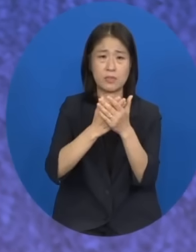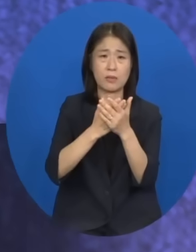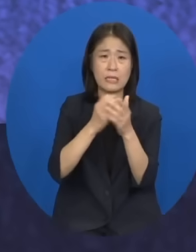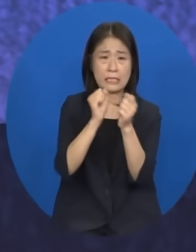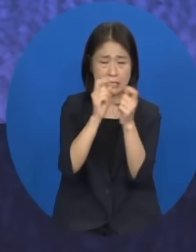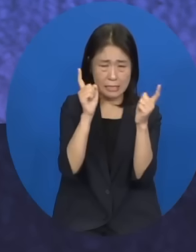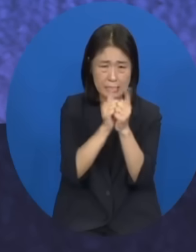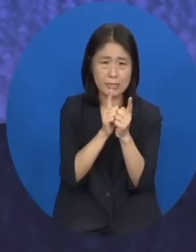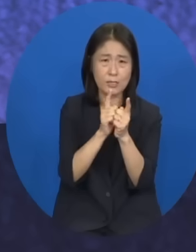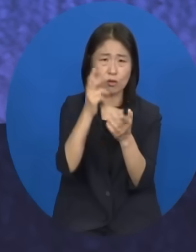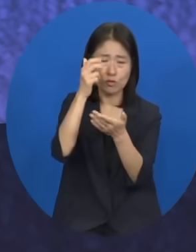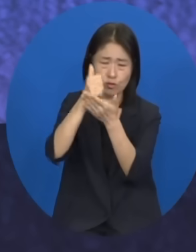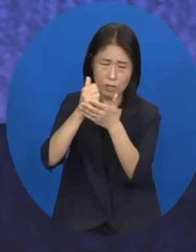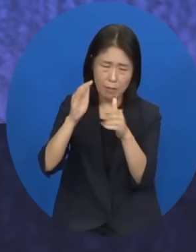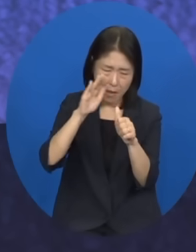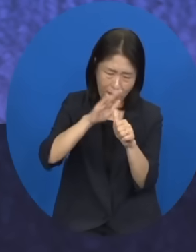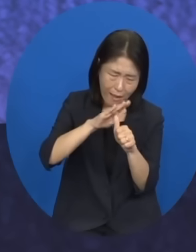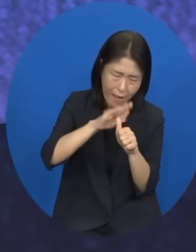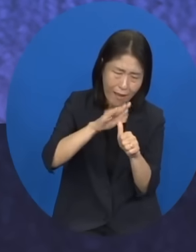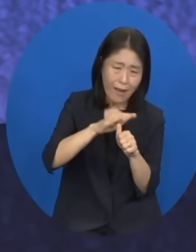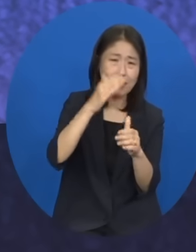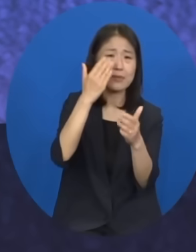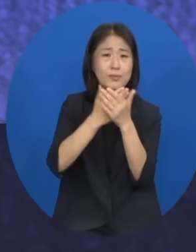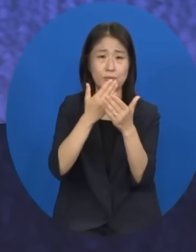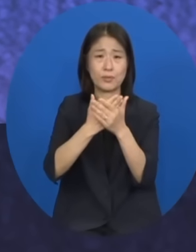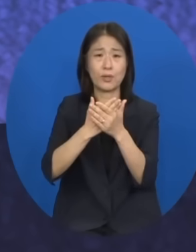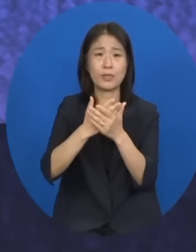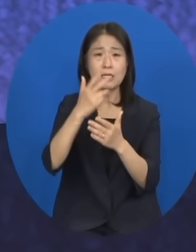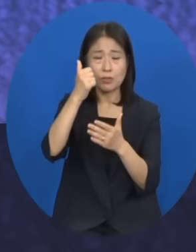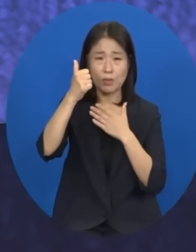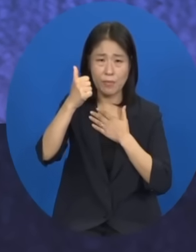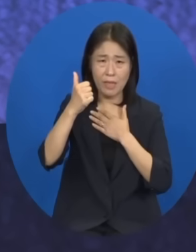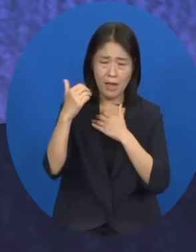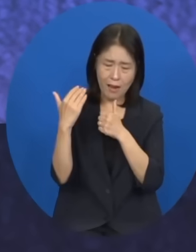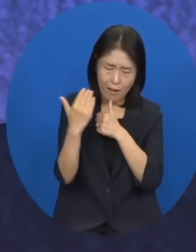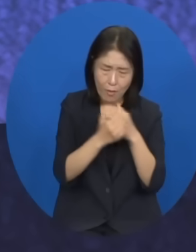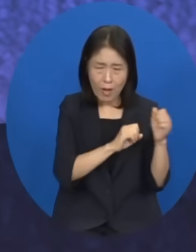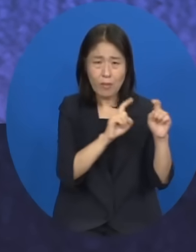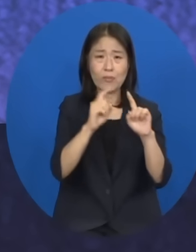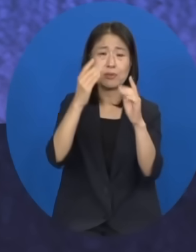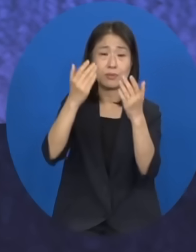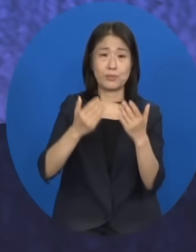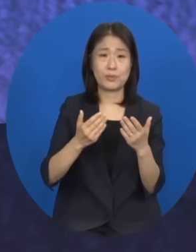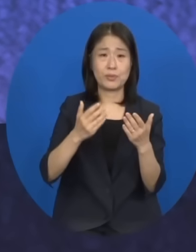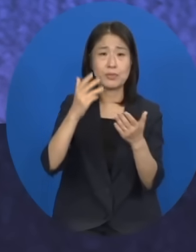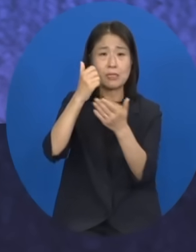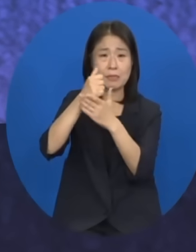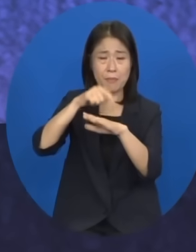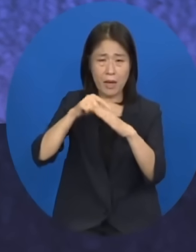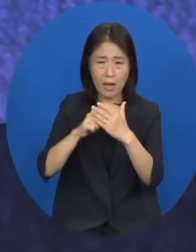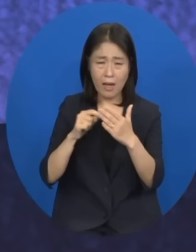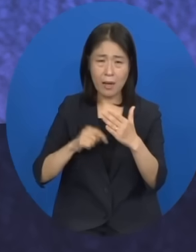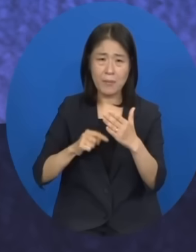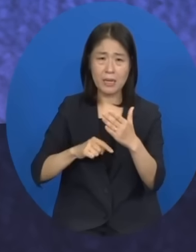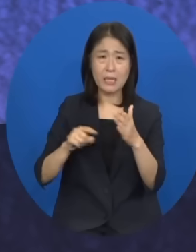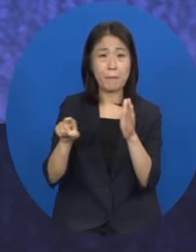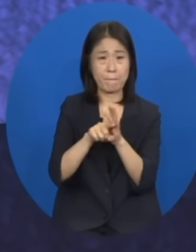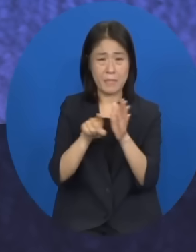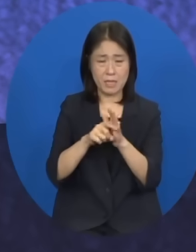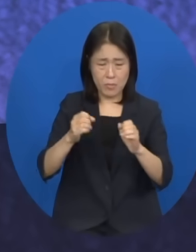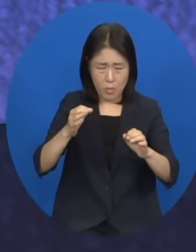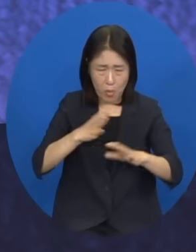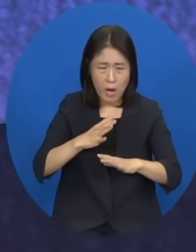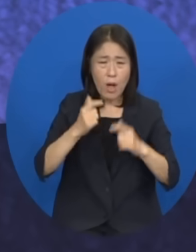주님의 손으로 안수해 주소서. 주님이 나를 심령을 소생시키시고 우리 마음에 놀라운 믿음의 확신을